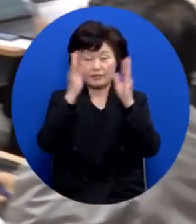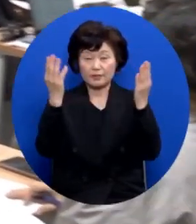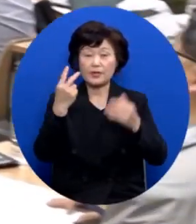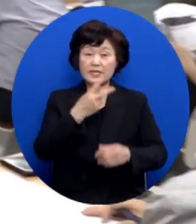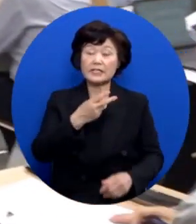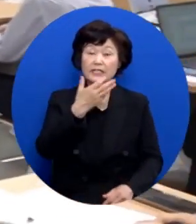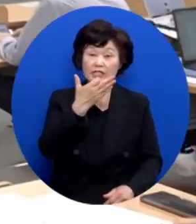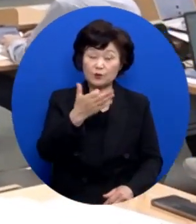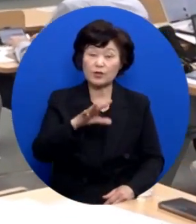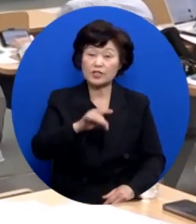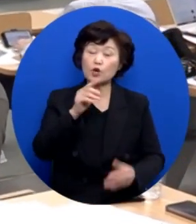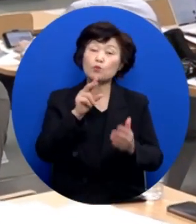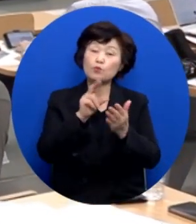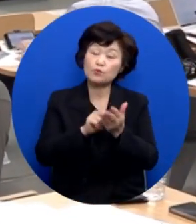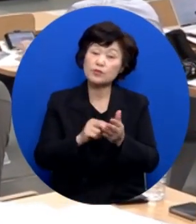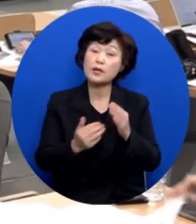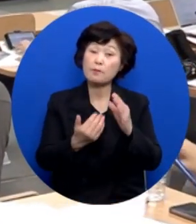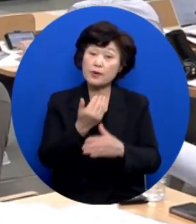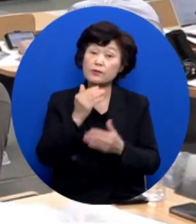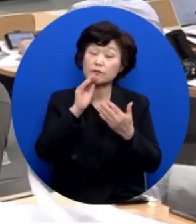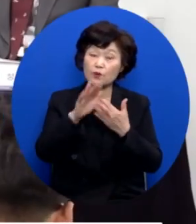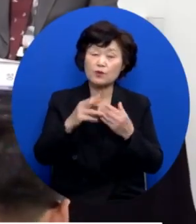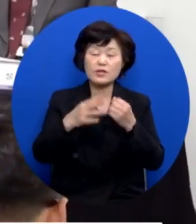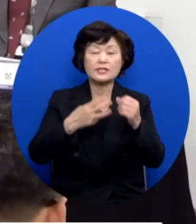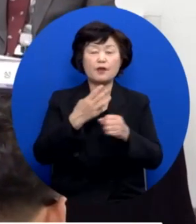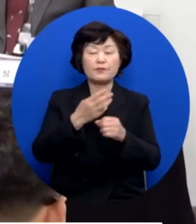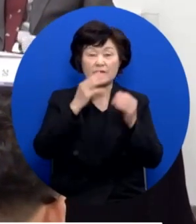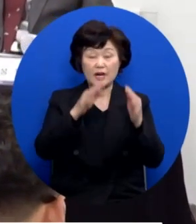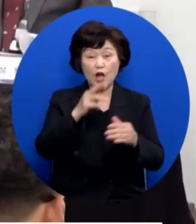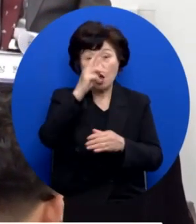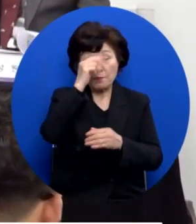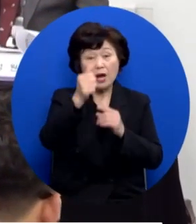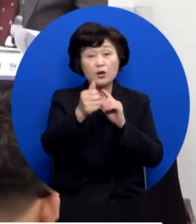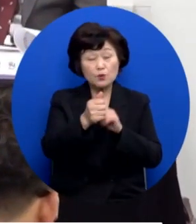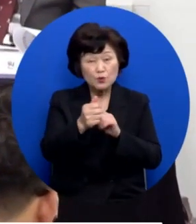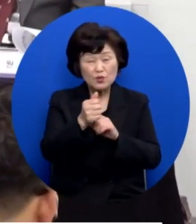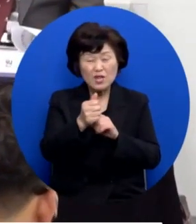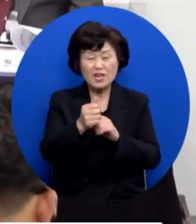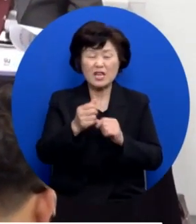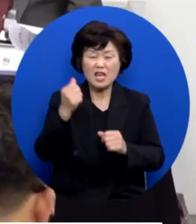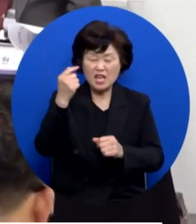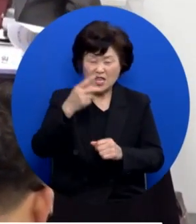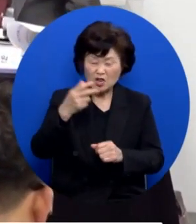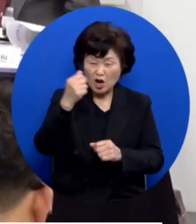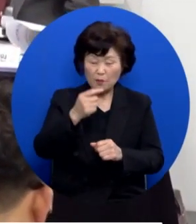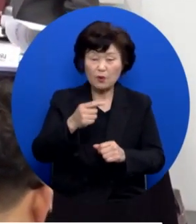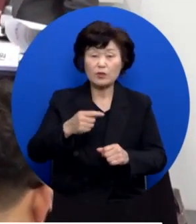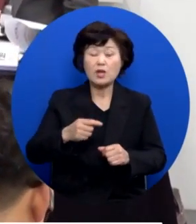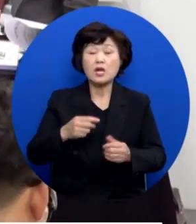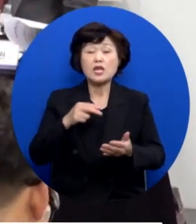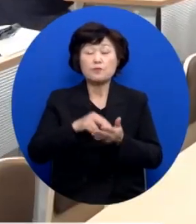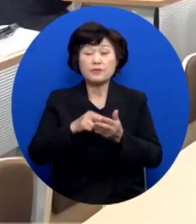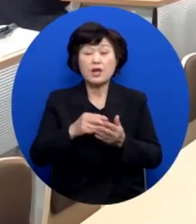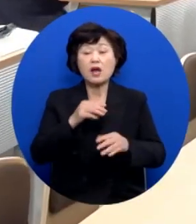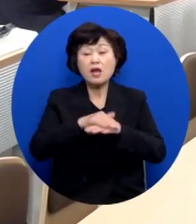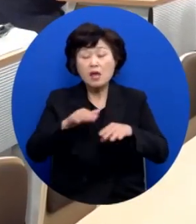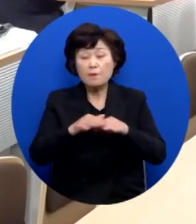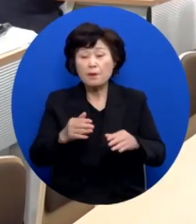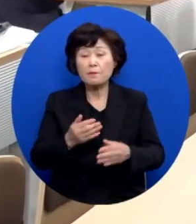2019년 처음 문제가 발생한 후 3년 동안 박 교수가 수차례 본인의 입장을 해명할 기회를